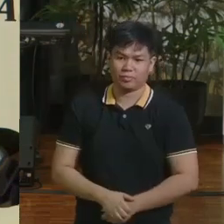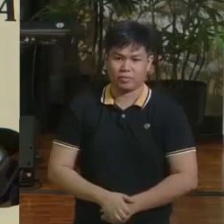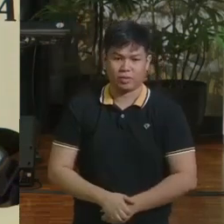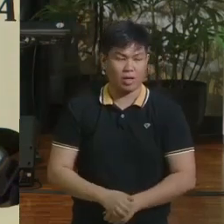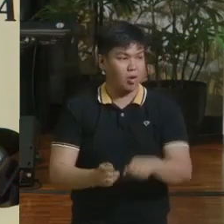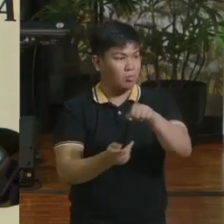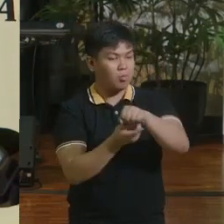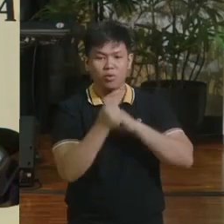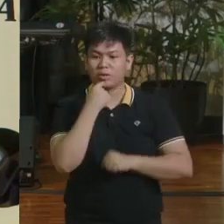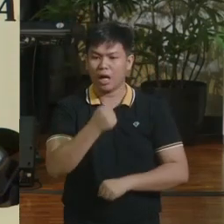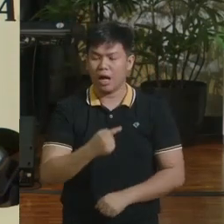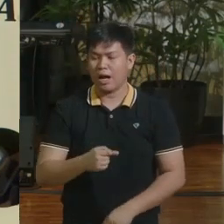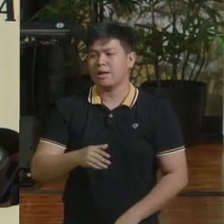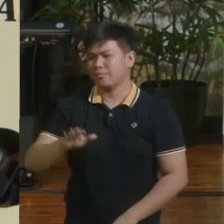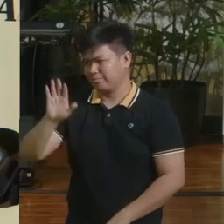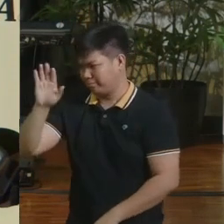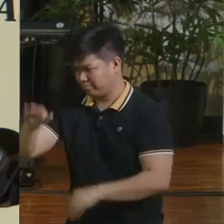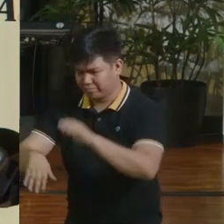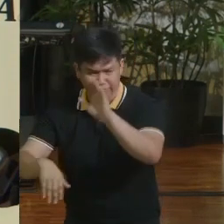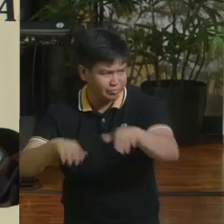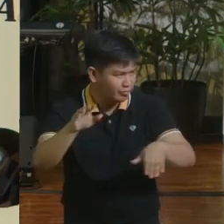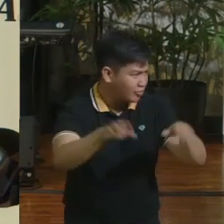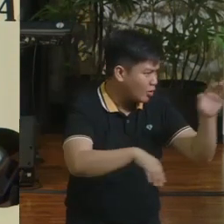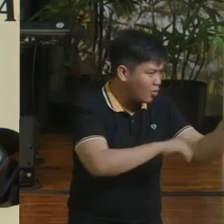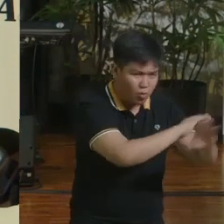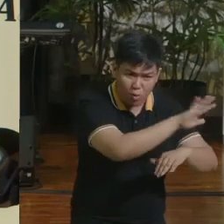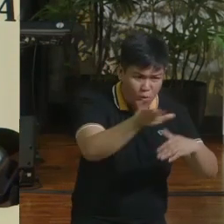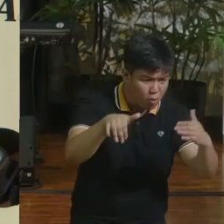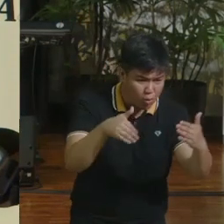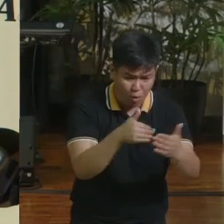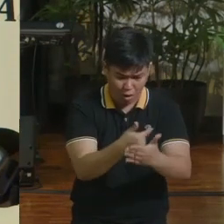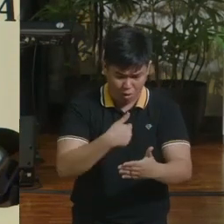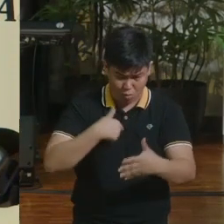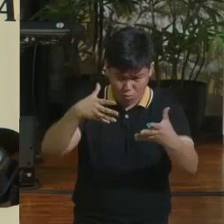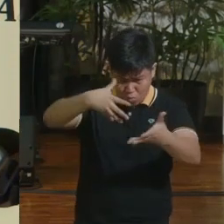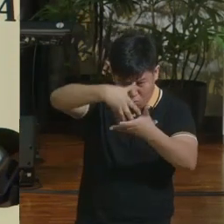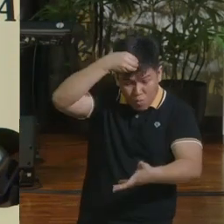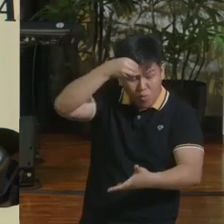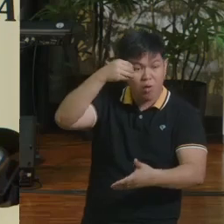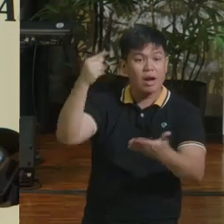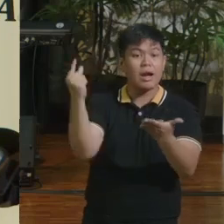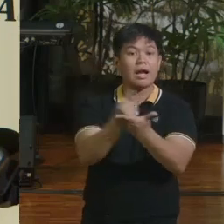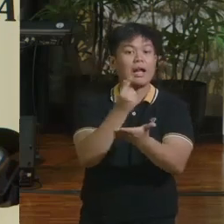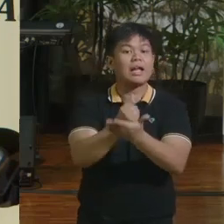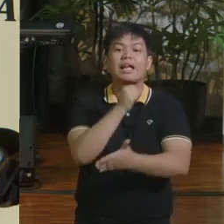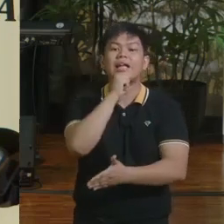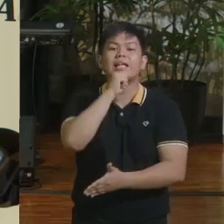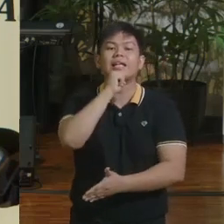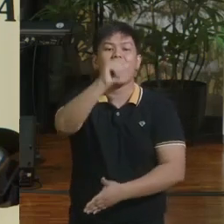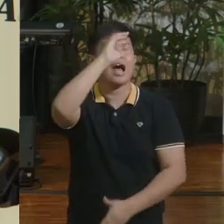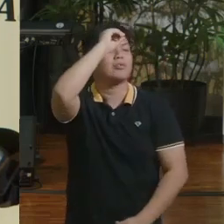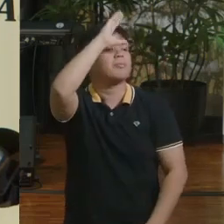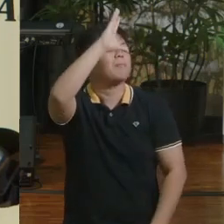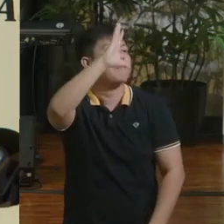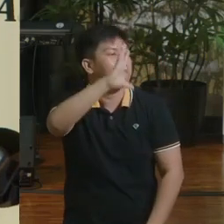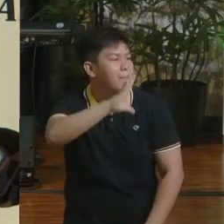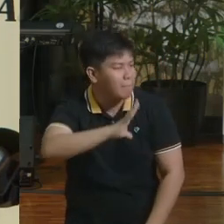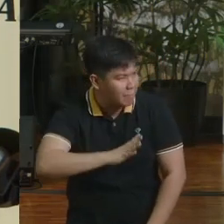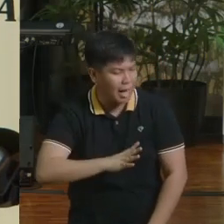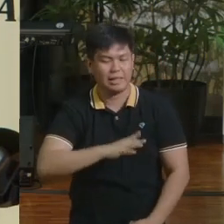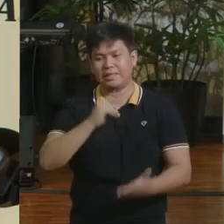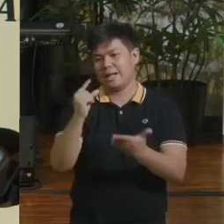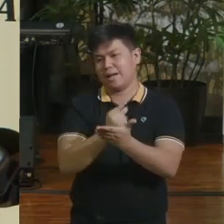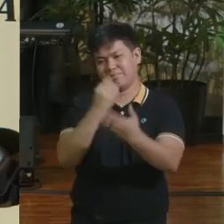know, brothers, that the gospel that was preached by me is not man's